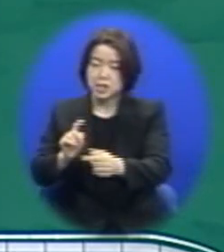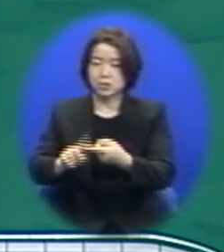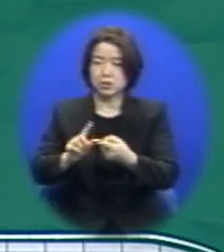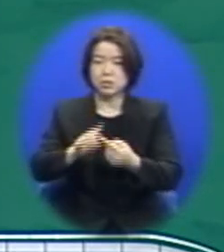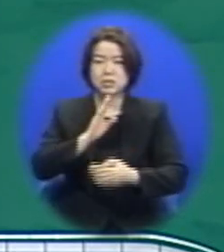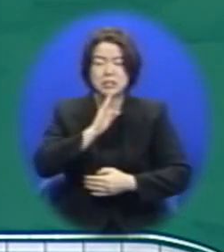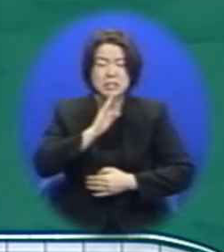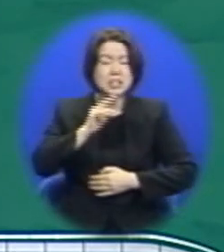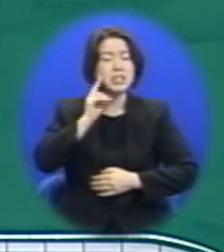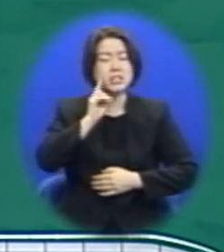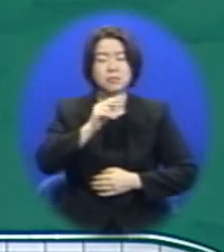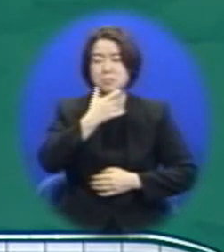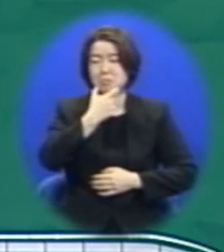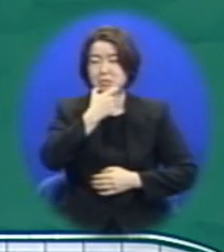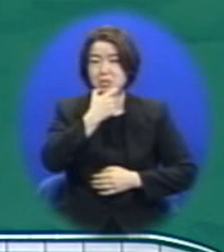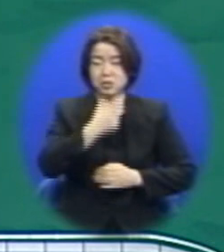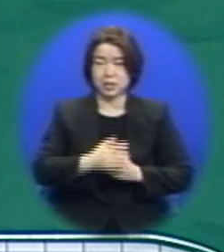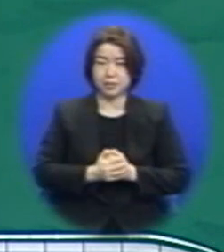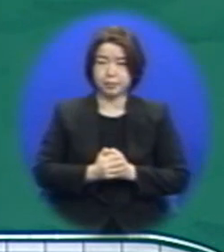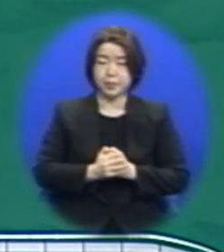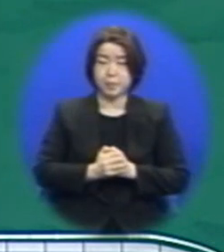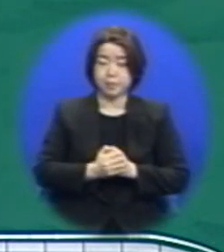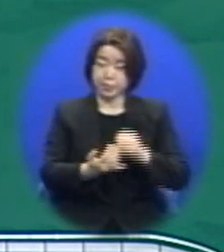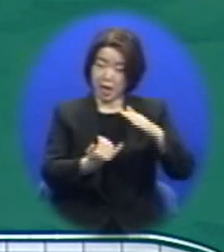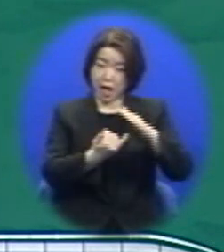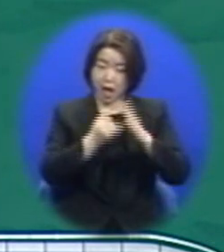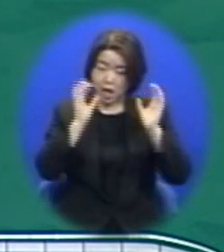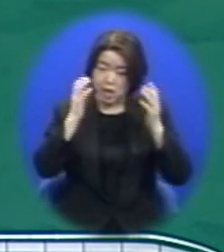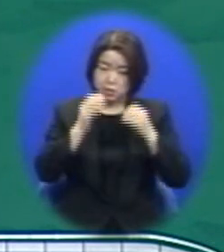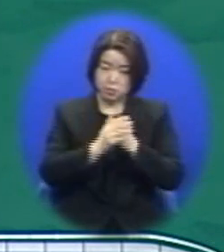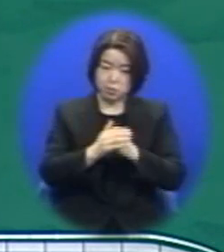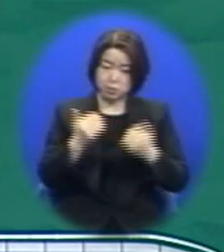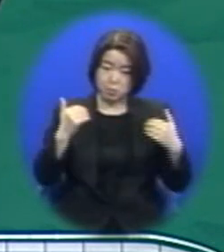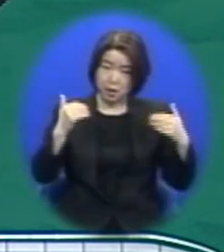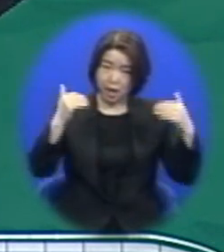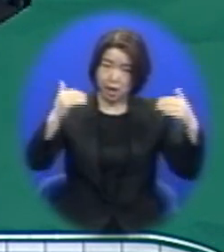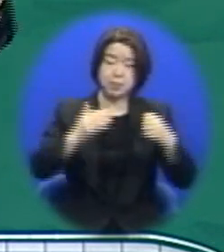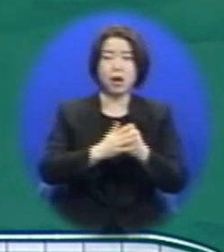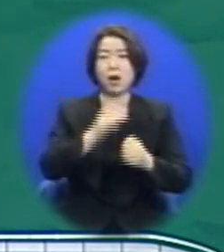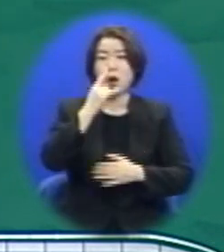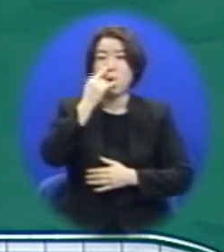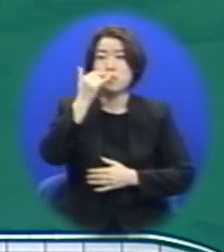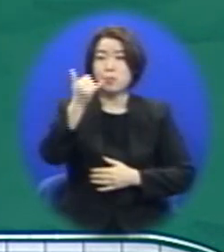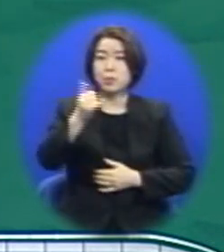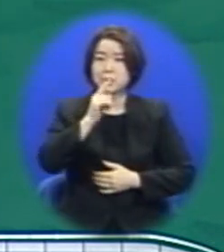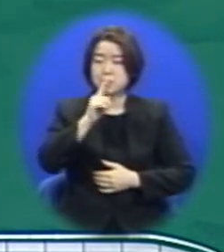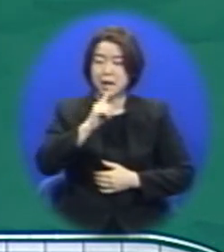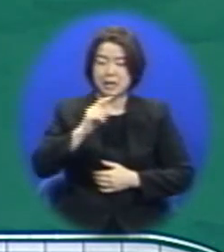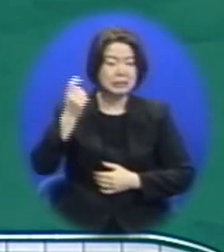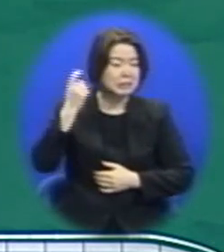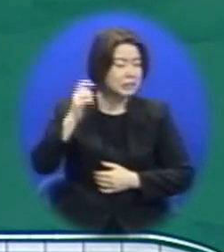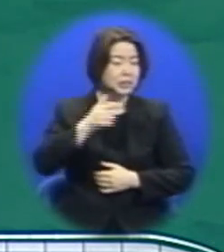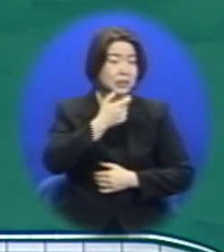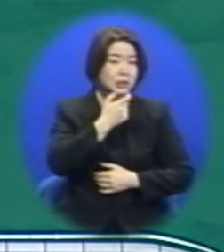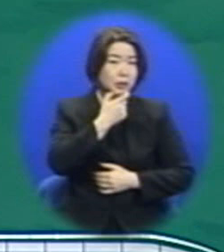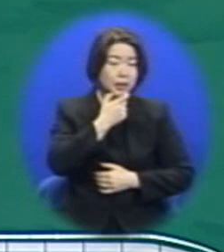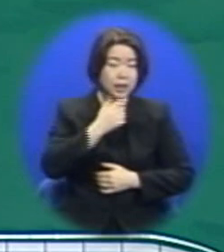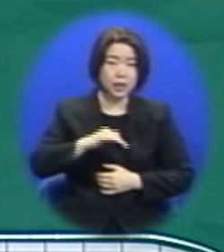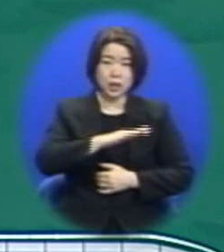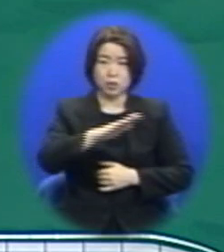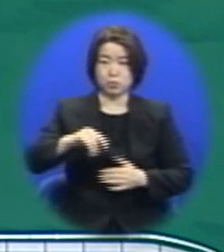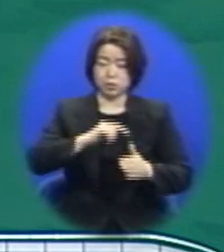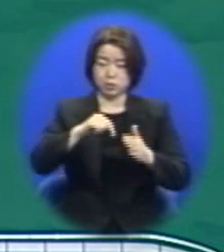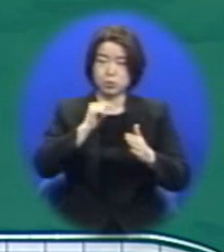싫어합니다. 어린 아이들도 조금만 자라면 엄마 아빠 말 듣기 싫어하잖아요. 우리